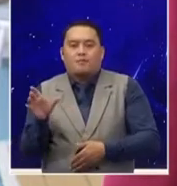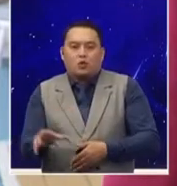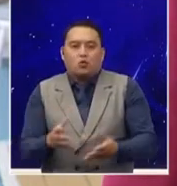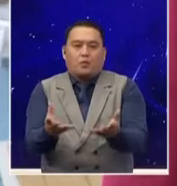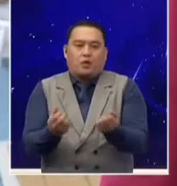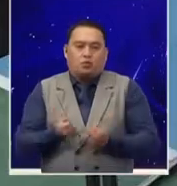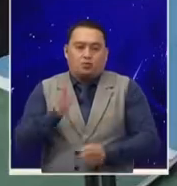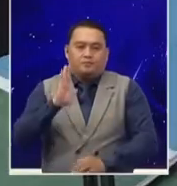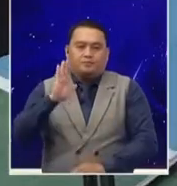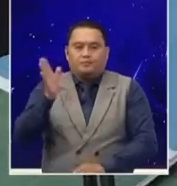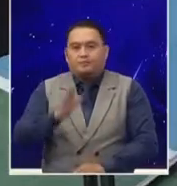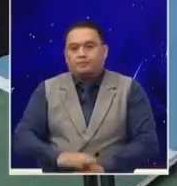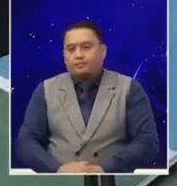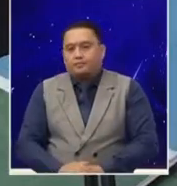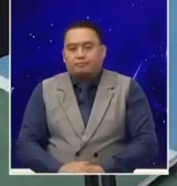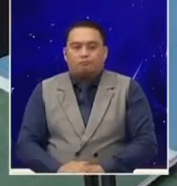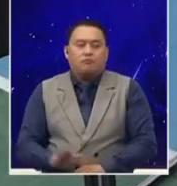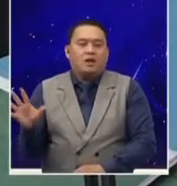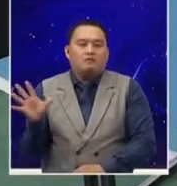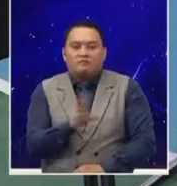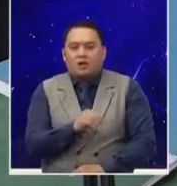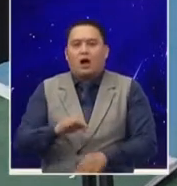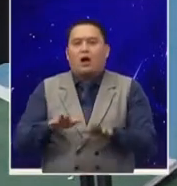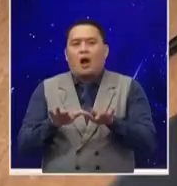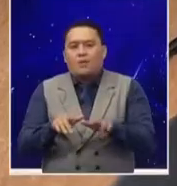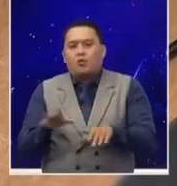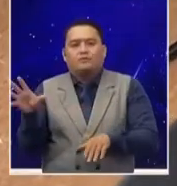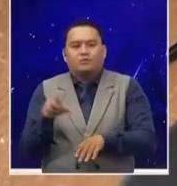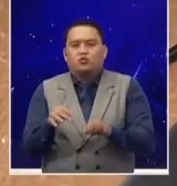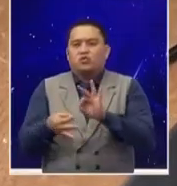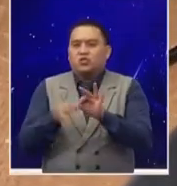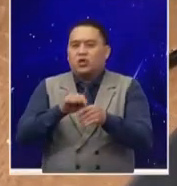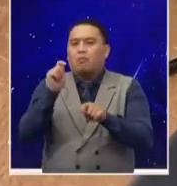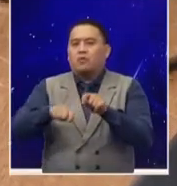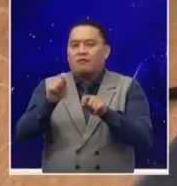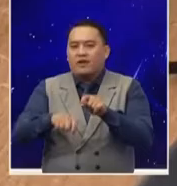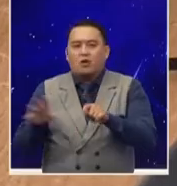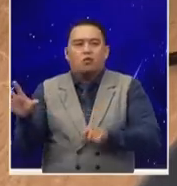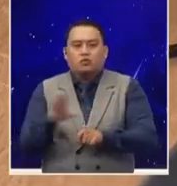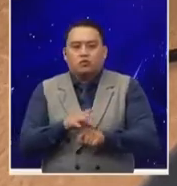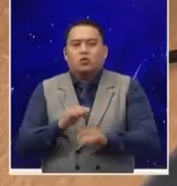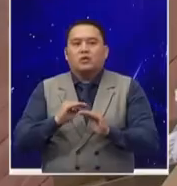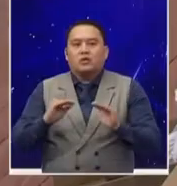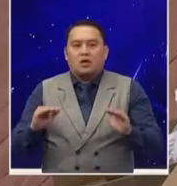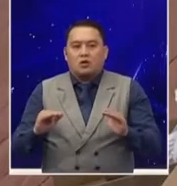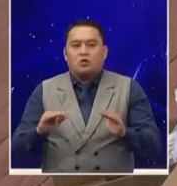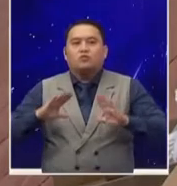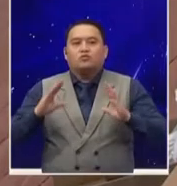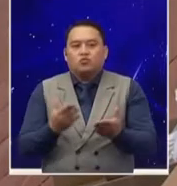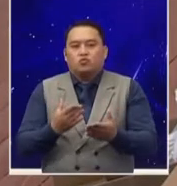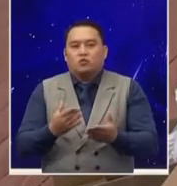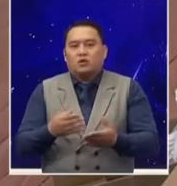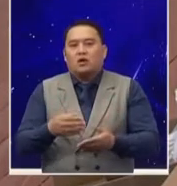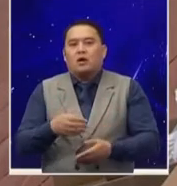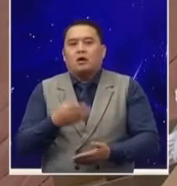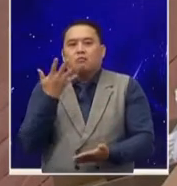получим. Вся получаемая компьютерная техника проходит тщательную диагностику, прежде чем попасть в руки учащихся. В случае обнаружения